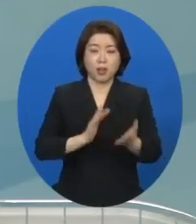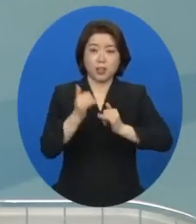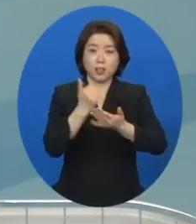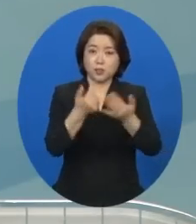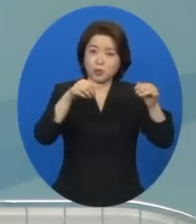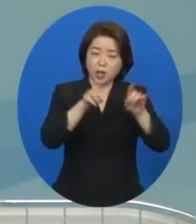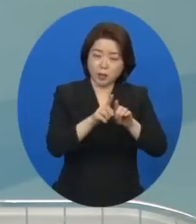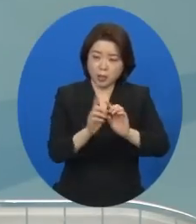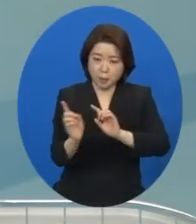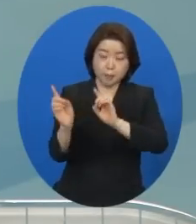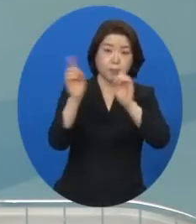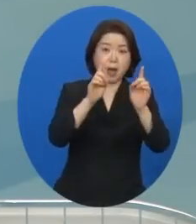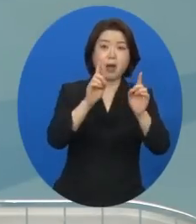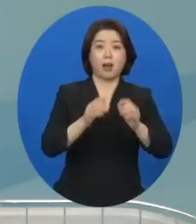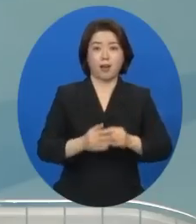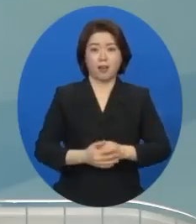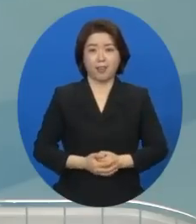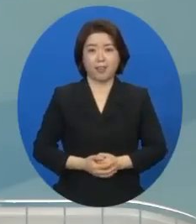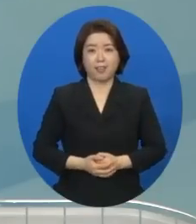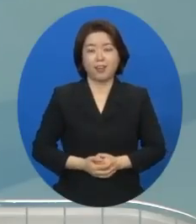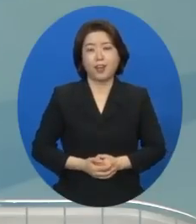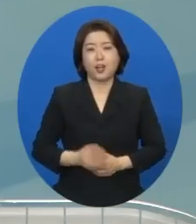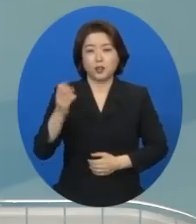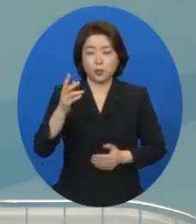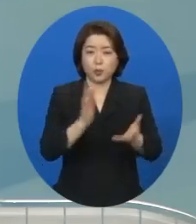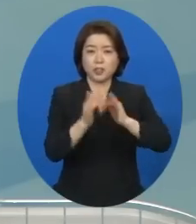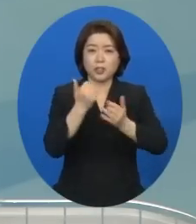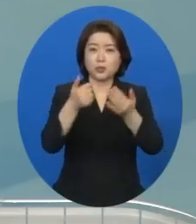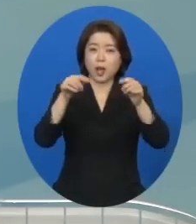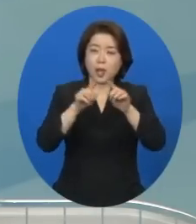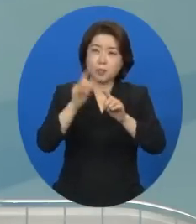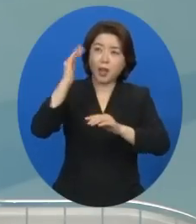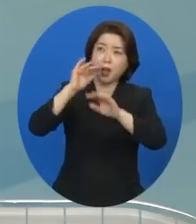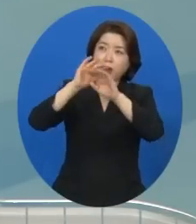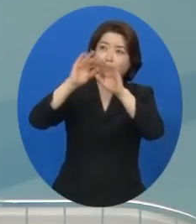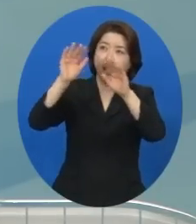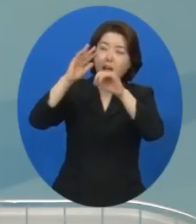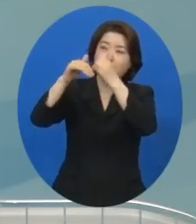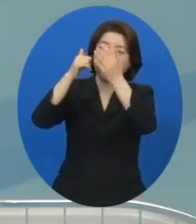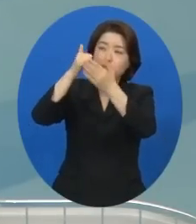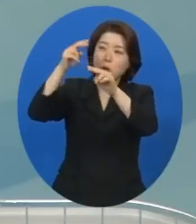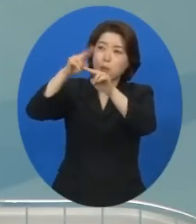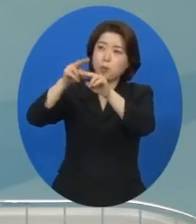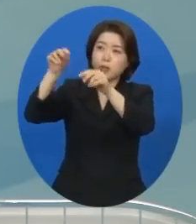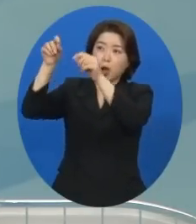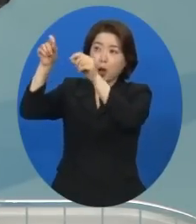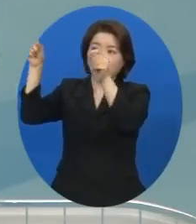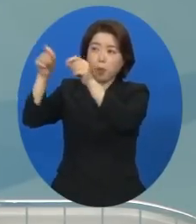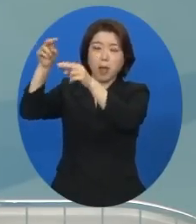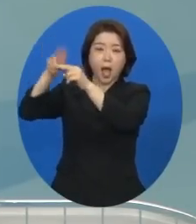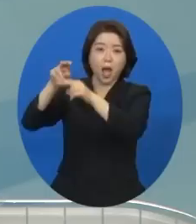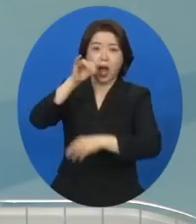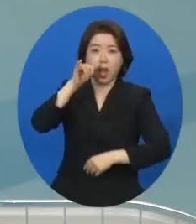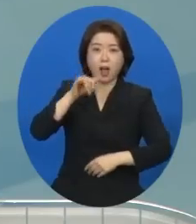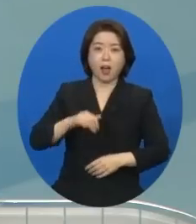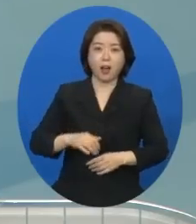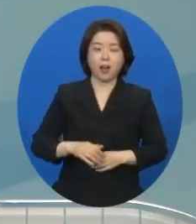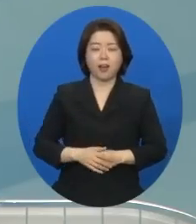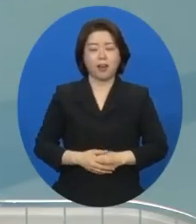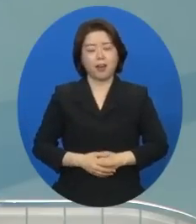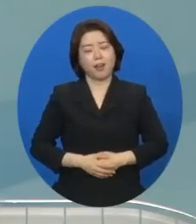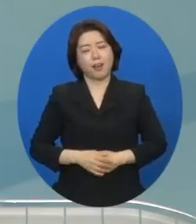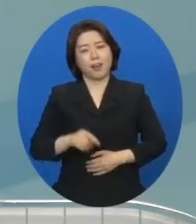함께 살아났고 그리고 예수님과 함께 하나님 보좌 우편에 앉아있다. 이게